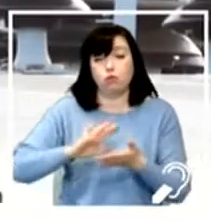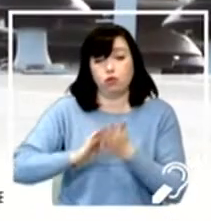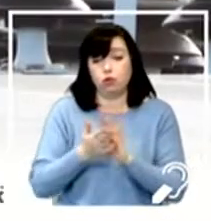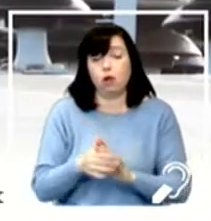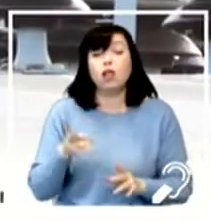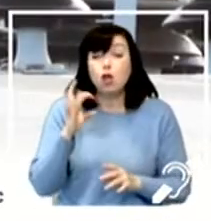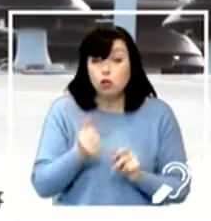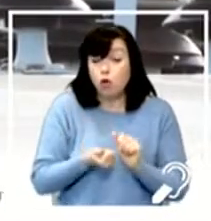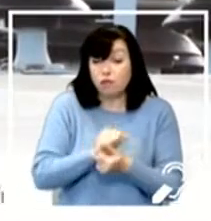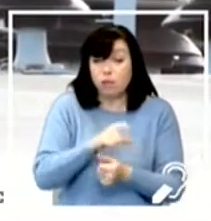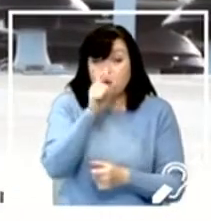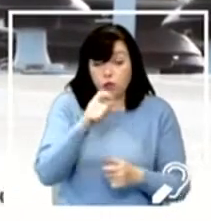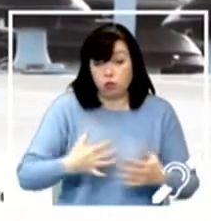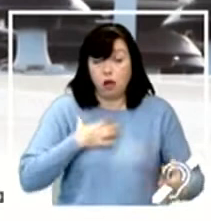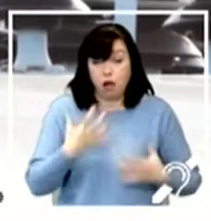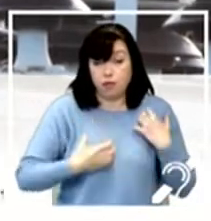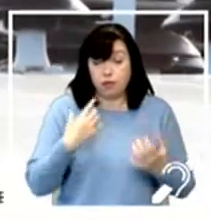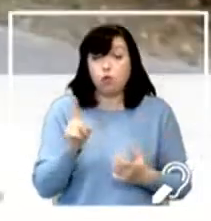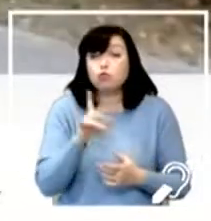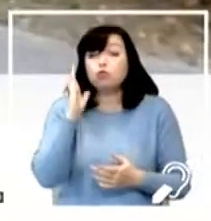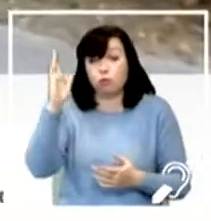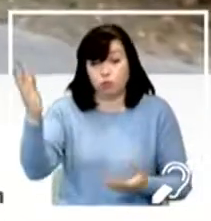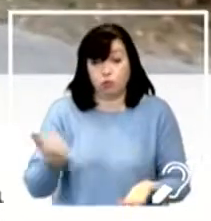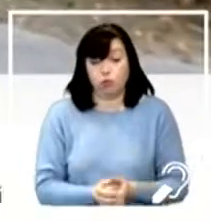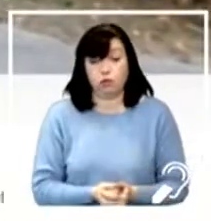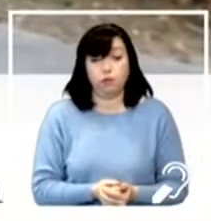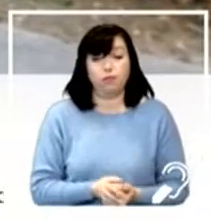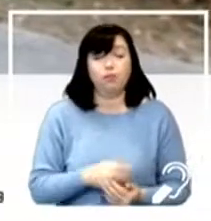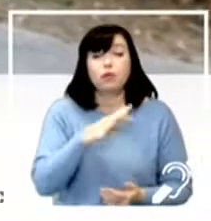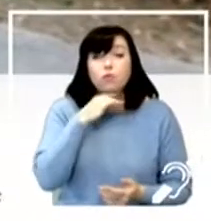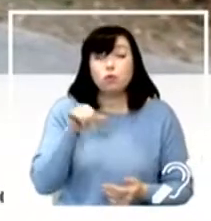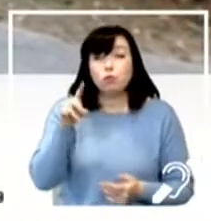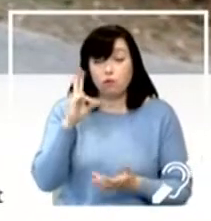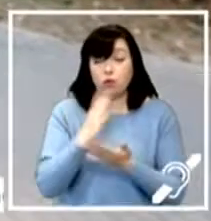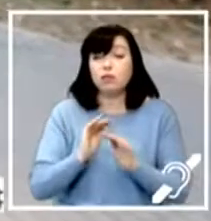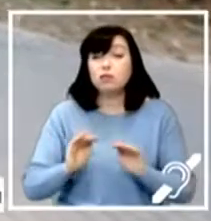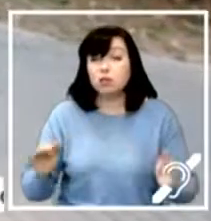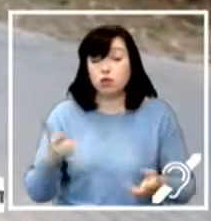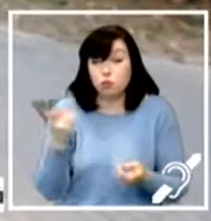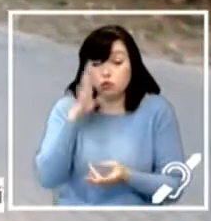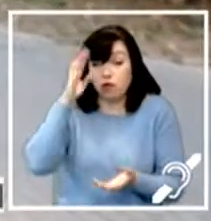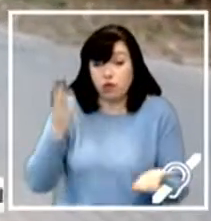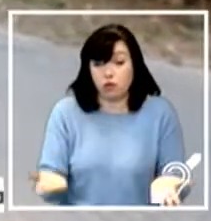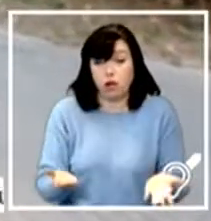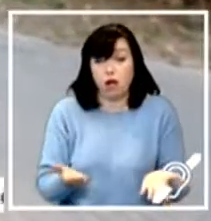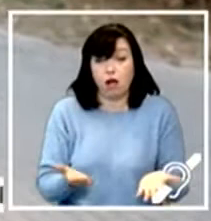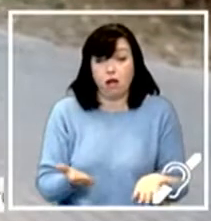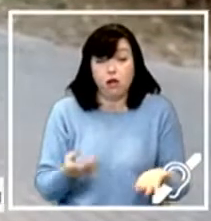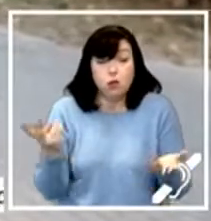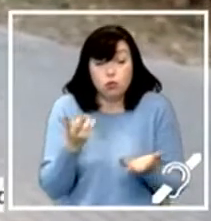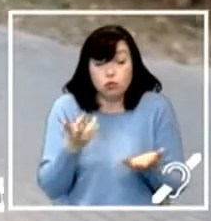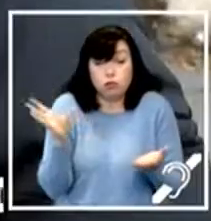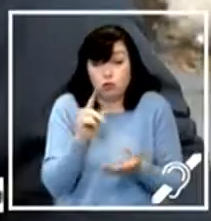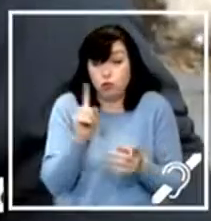schimb, oamenii sunt îngrijorați de ceea ce îi așteaptă. Mulți sunt care cu copii mici și au nevoie de apă și de tot ce